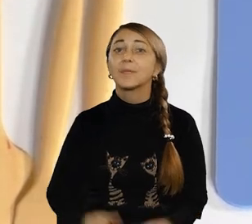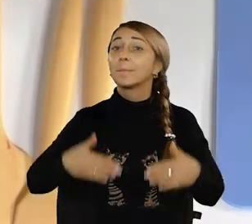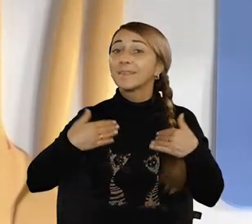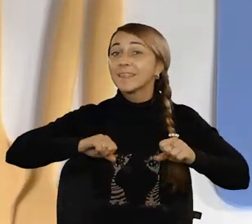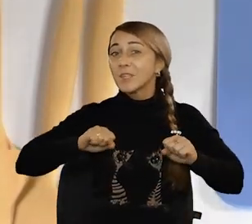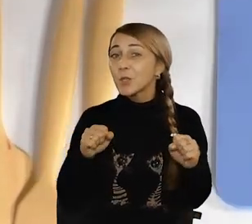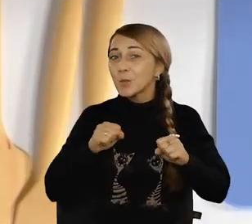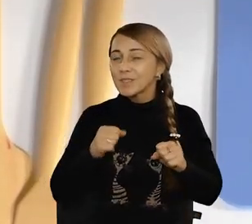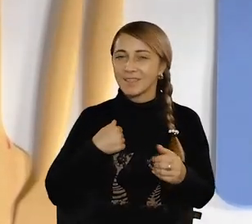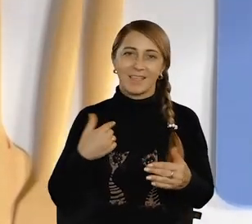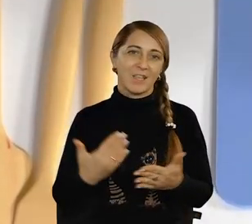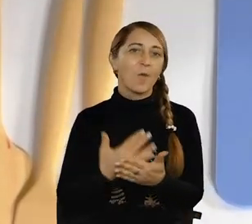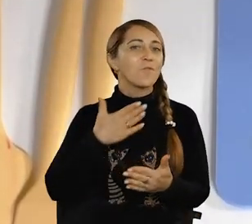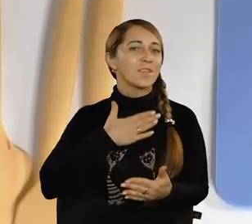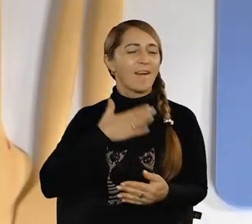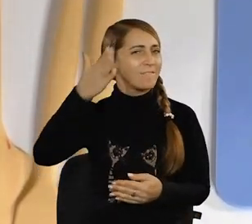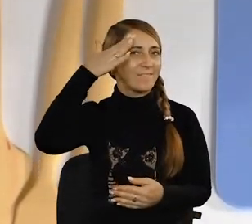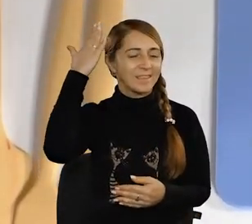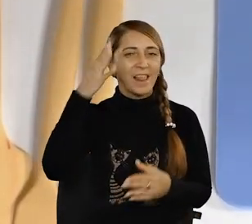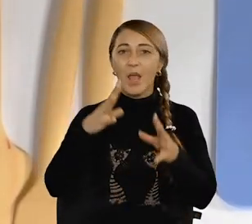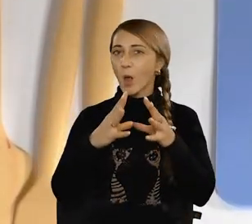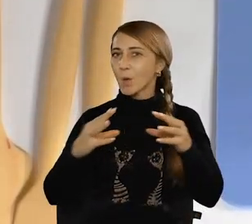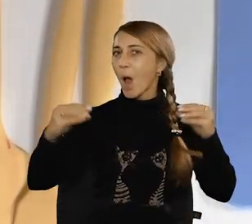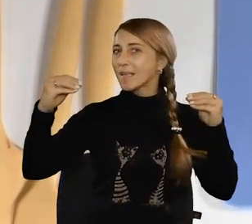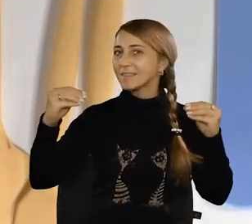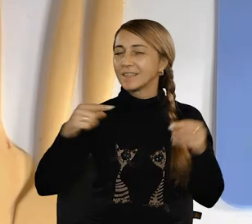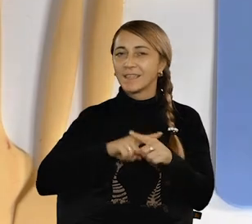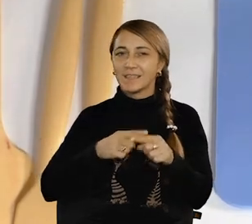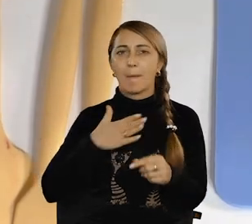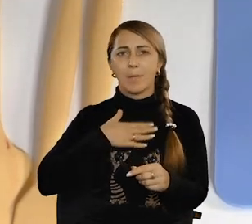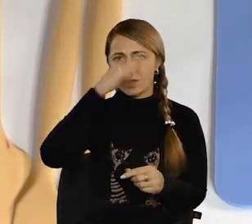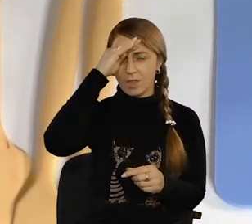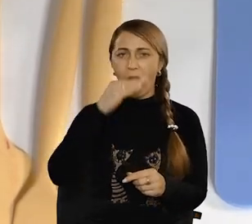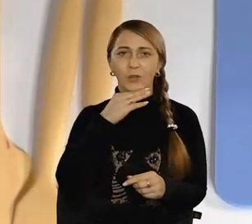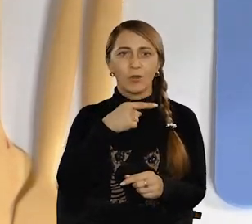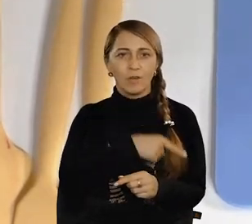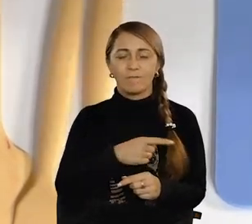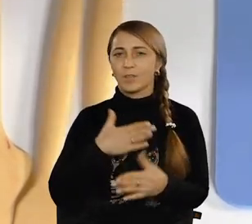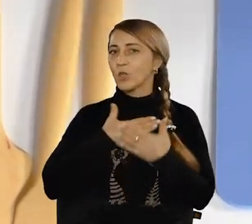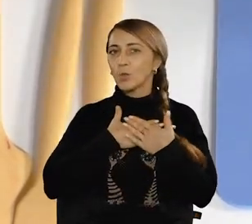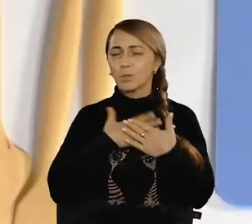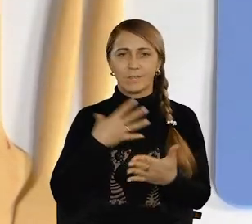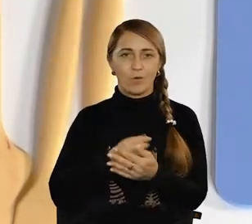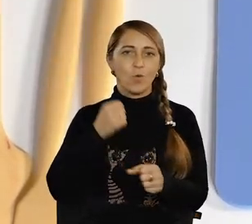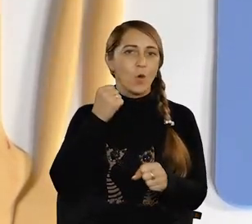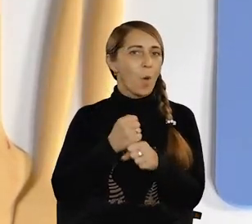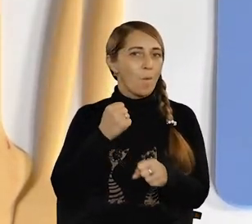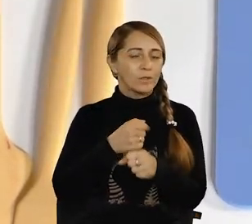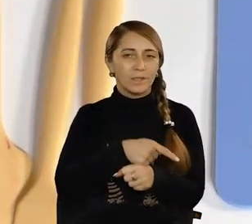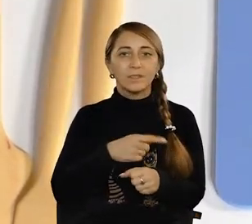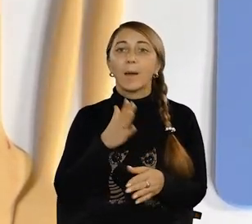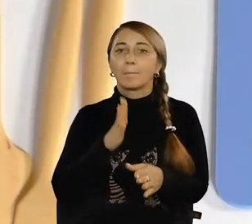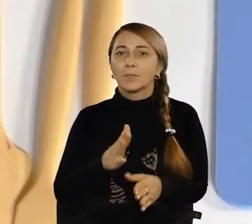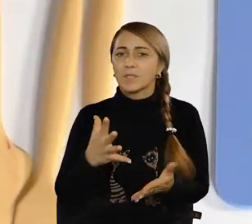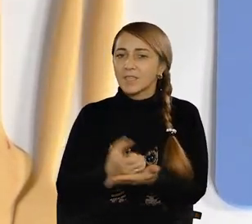Привіт, друзі! Це знову я, веселий круасанчик. А це мій тато. Він обожнює свою роботу, адже саме